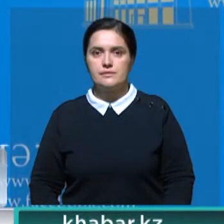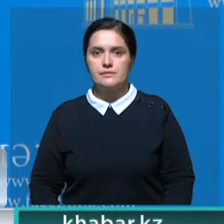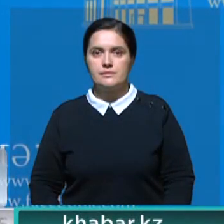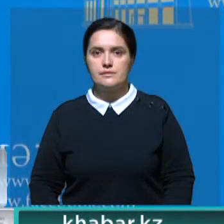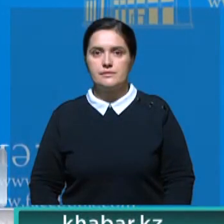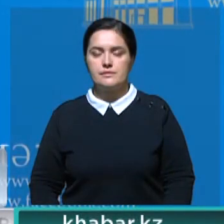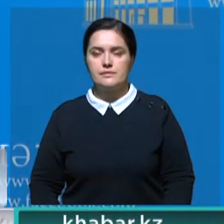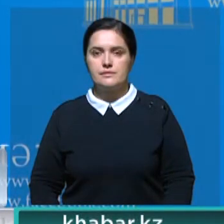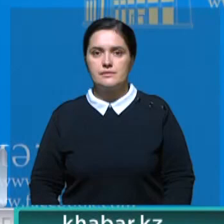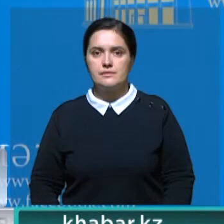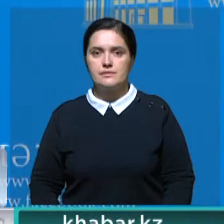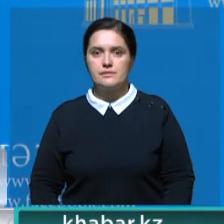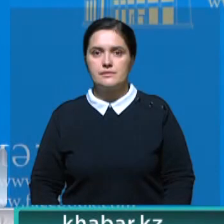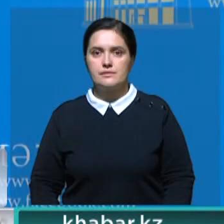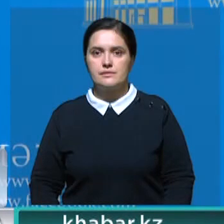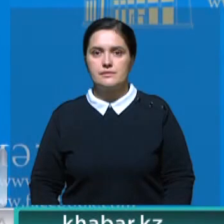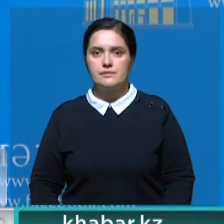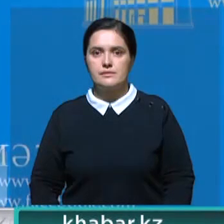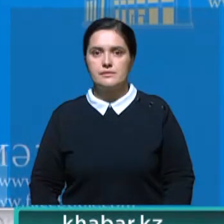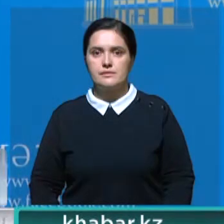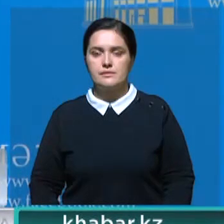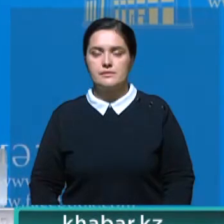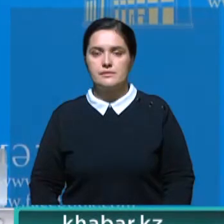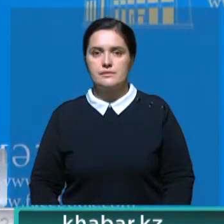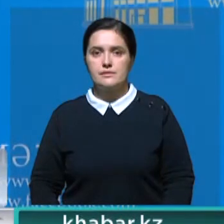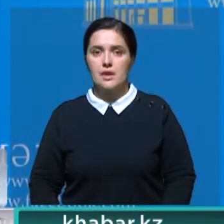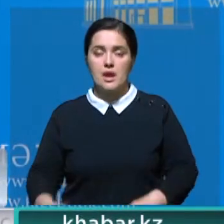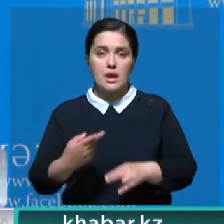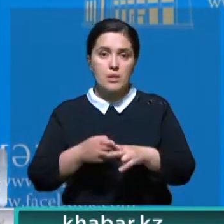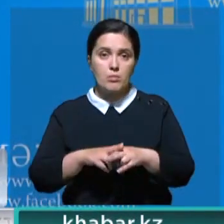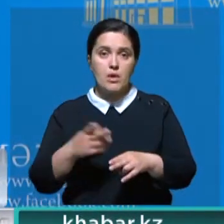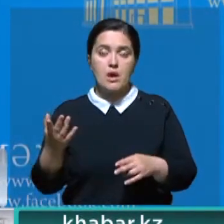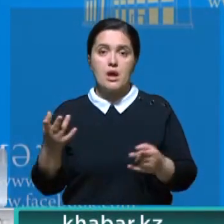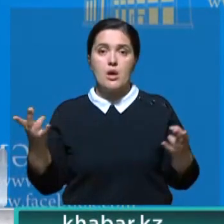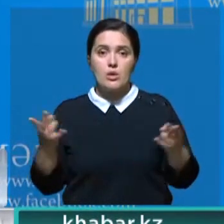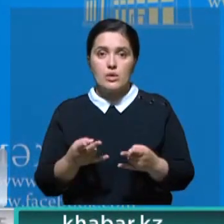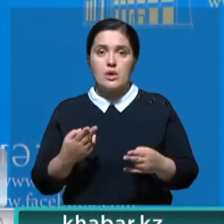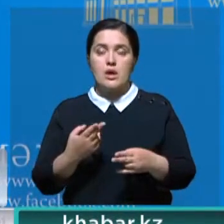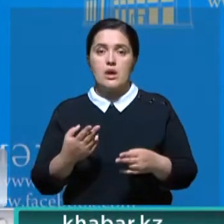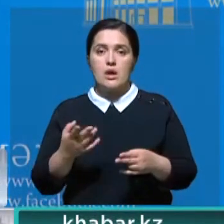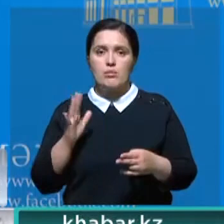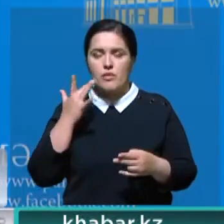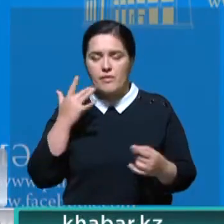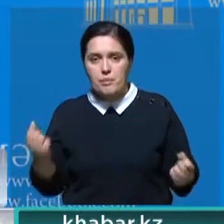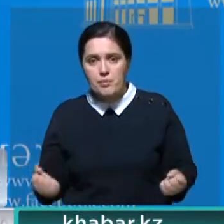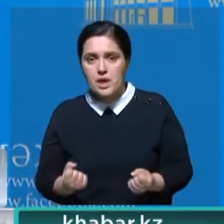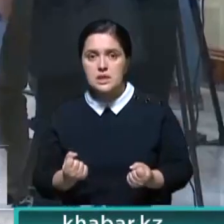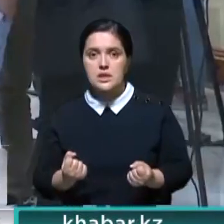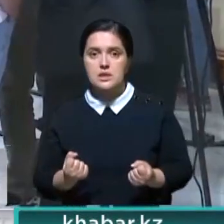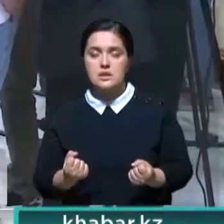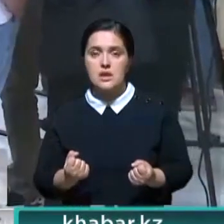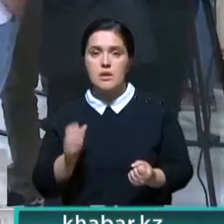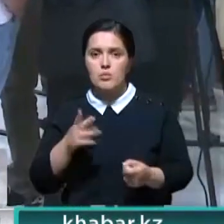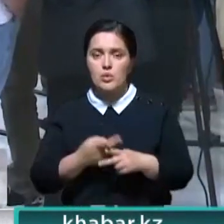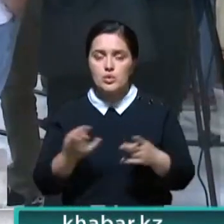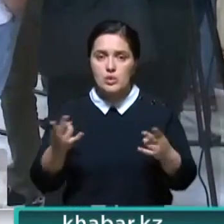уничтожать, как вы думаете, популяцию сайги. Мы ее только возродили и будем ее всячески поддерживать. В том числе и путем